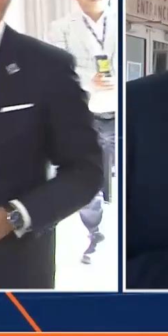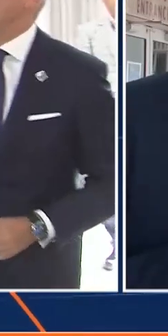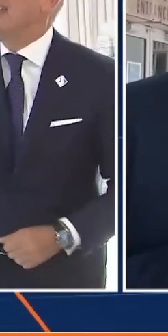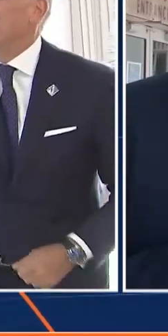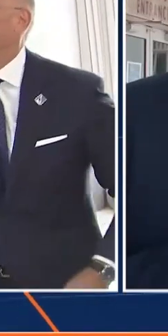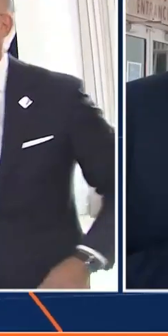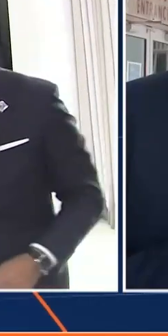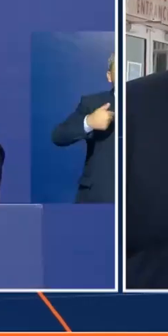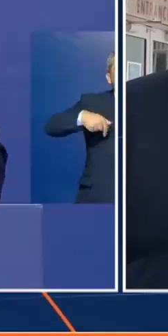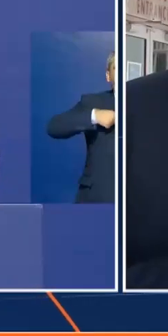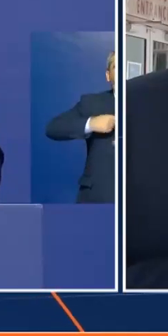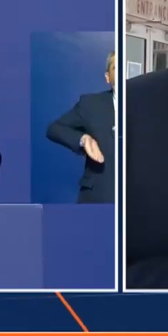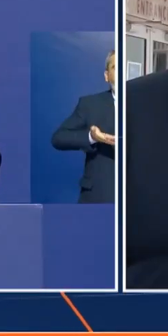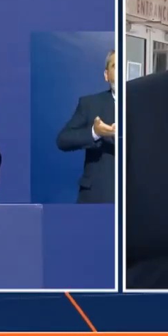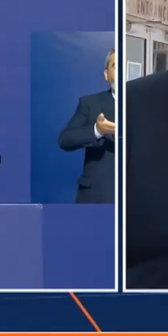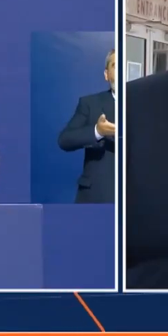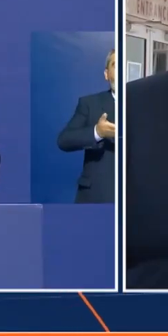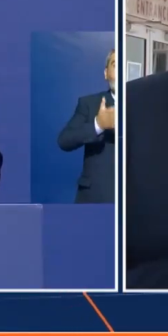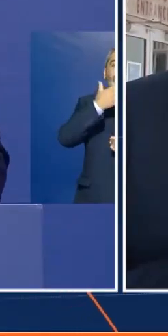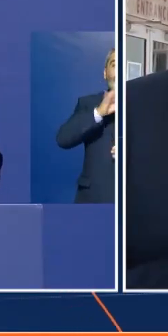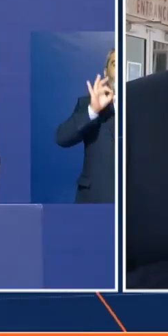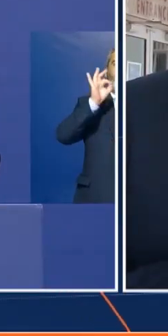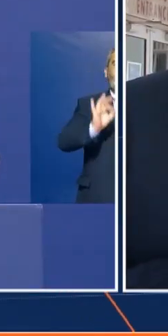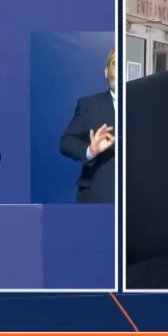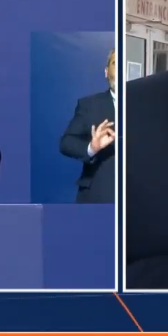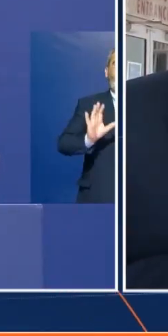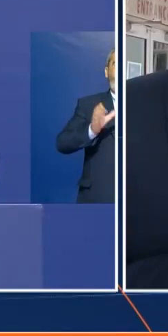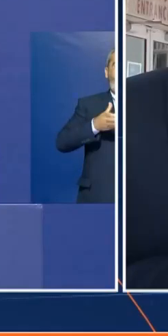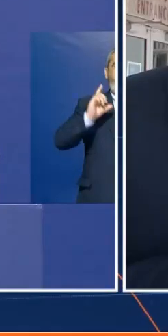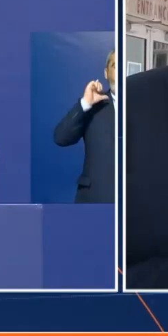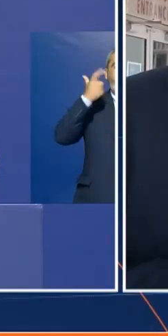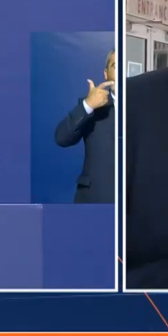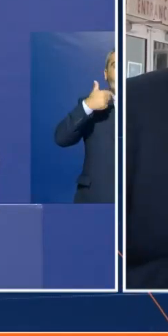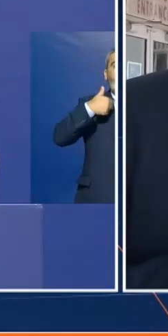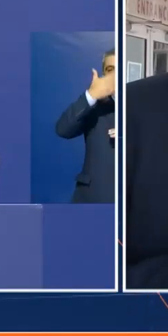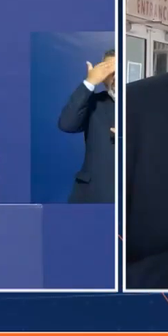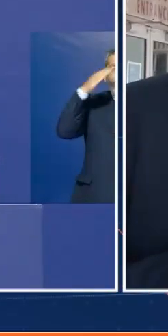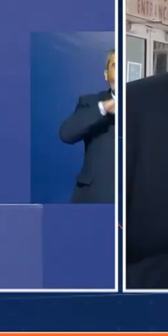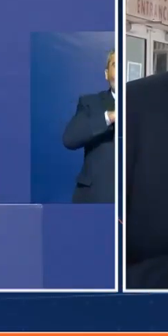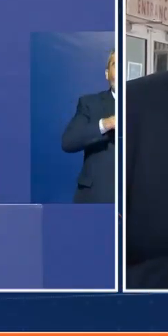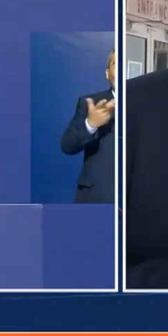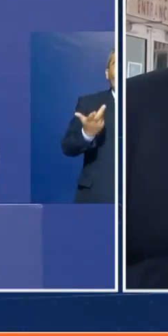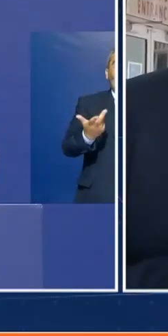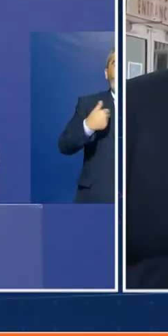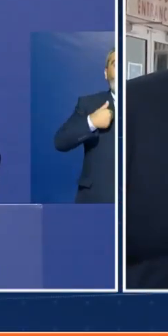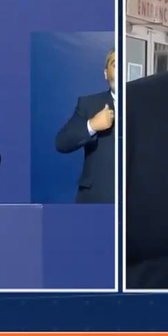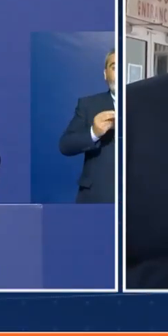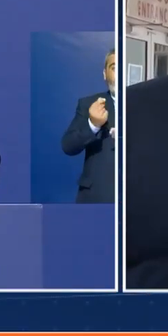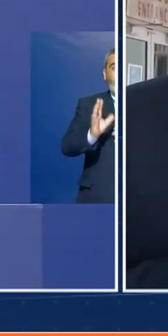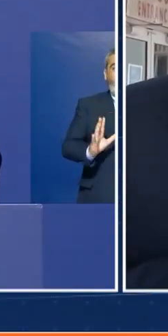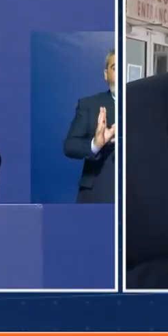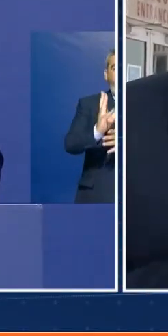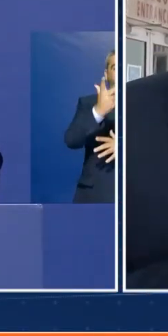κ. Ερντογάν, ήταν εκείνος που είπε Μητσοτάκης για μένα γιοκ. Και βεβαίως και σήμερα ο κυβερνητικός εκπρόσωπος εδώ από